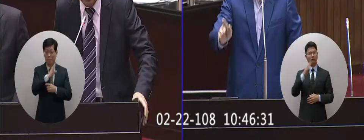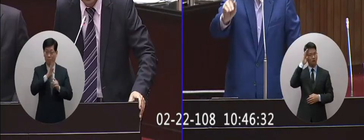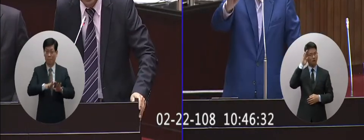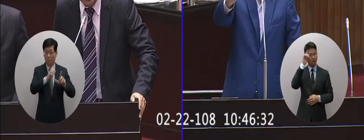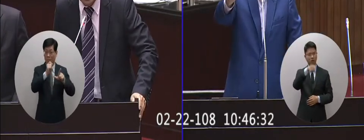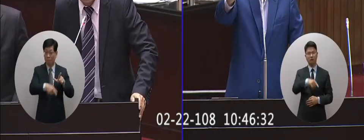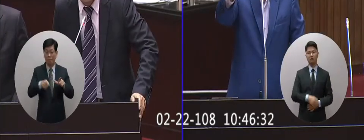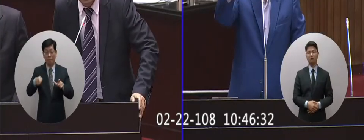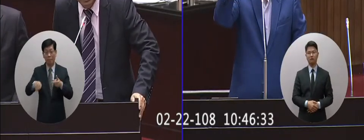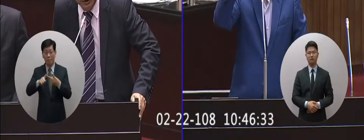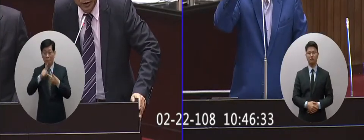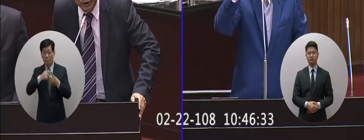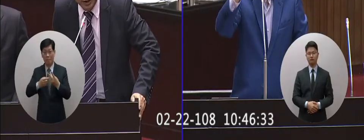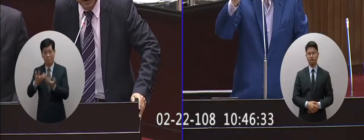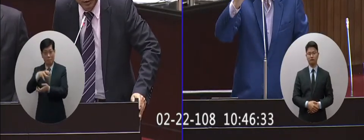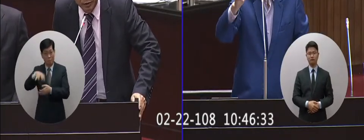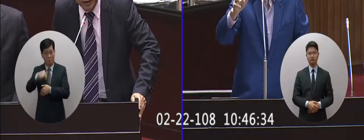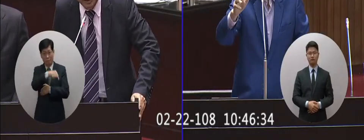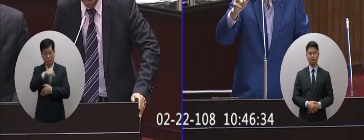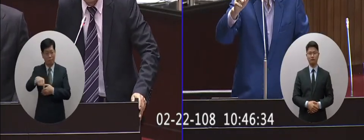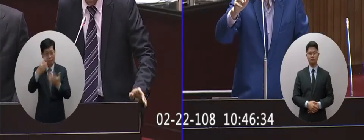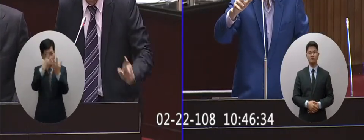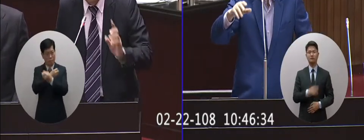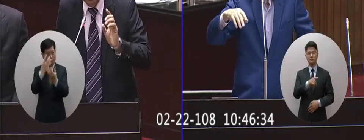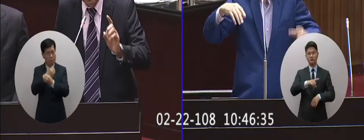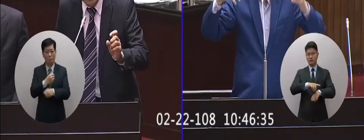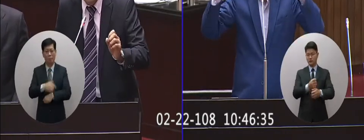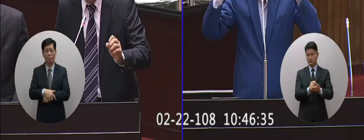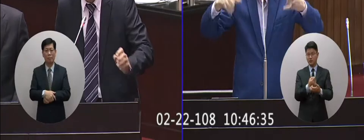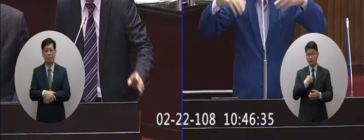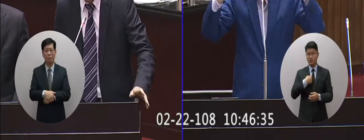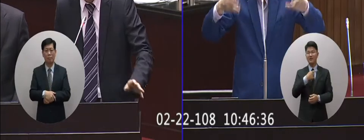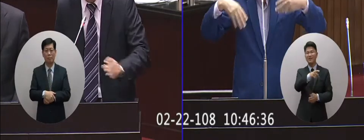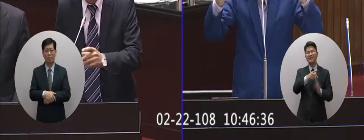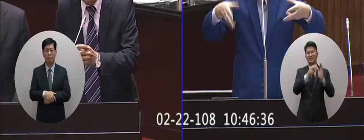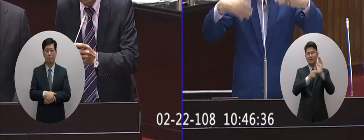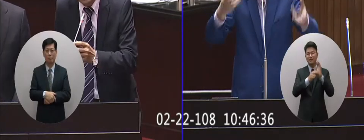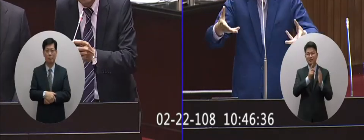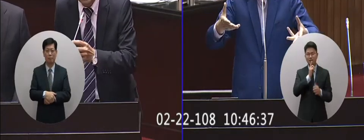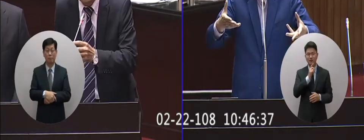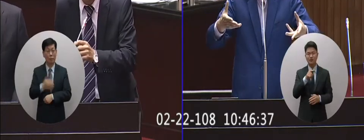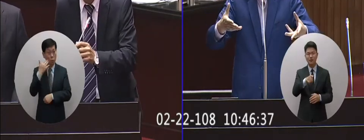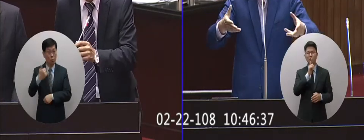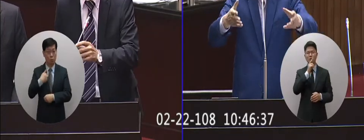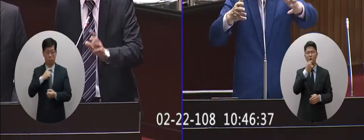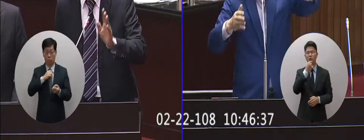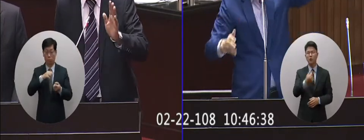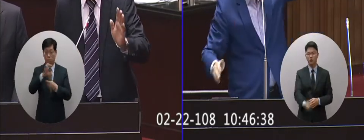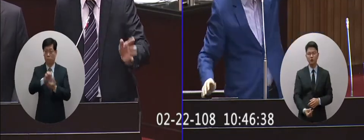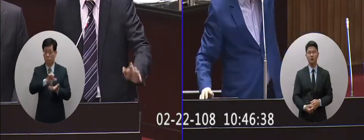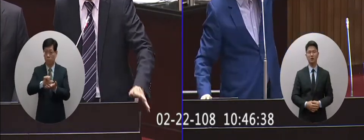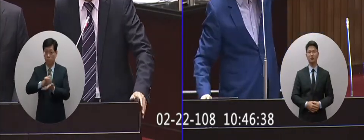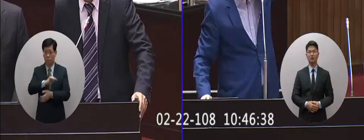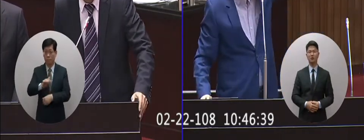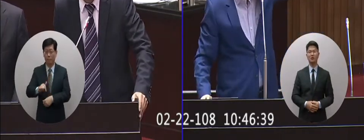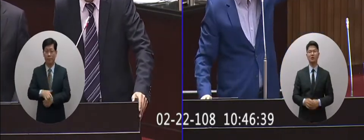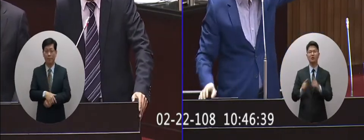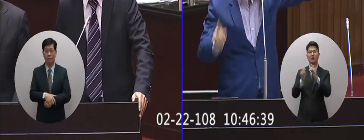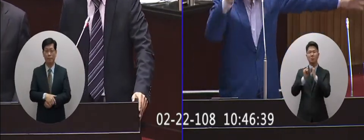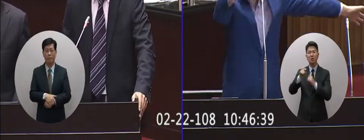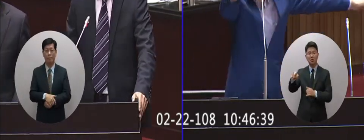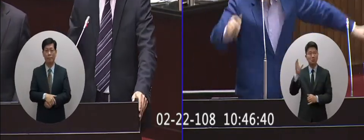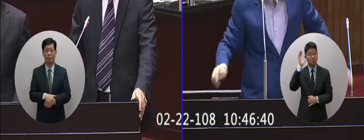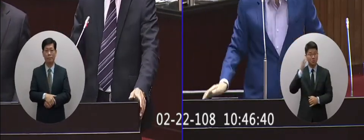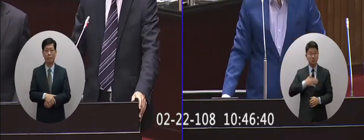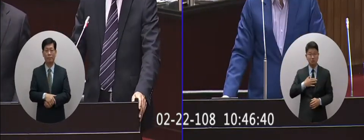Team Taiwan 的概念有点混淆了。 你讲到， 如果农产品， 社会大众听得